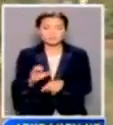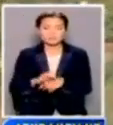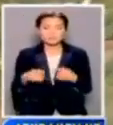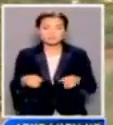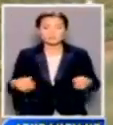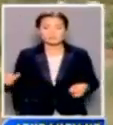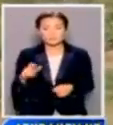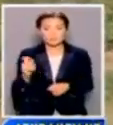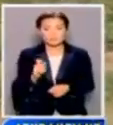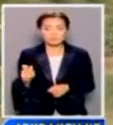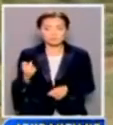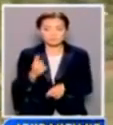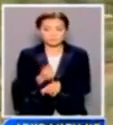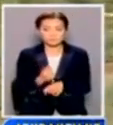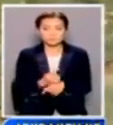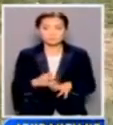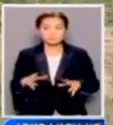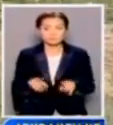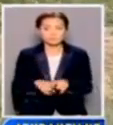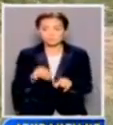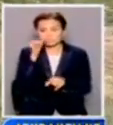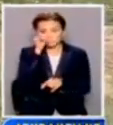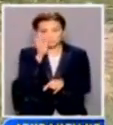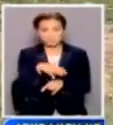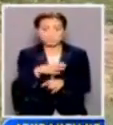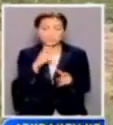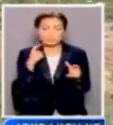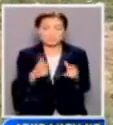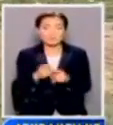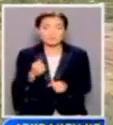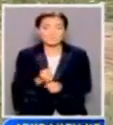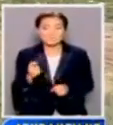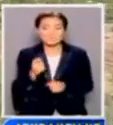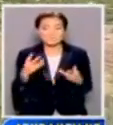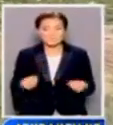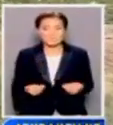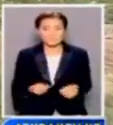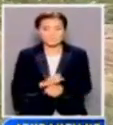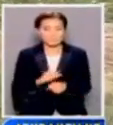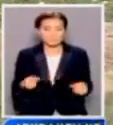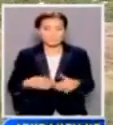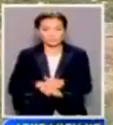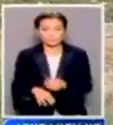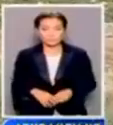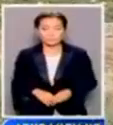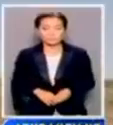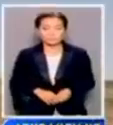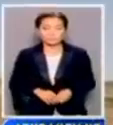рынок в субботу и воскресенье. Но там она не проходит, потому что карантин. В выходные дни никому нельзя выходить из